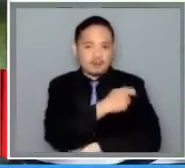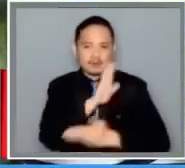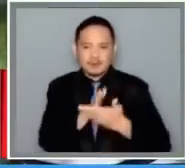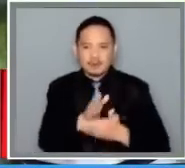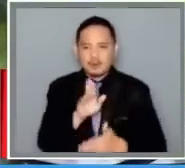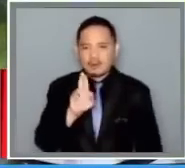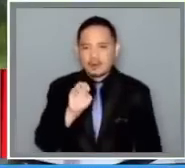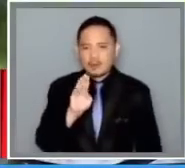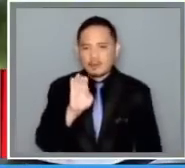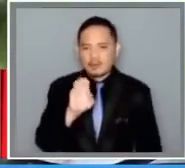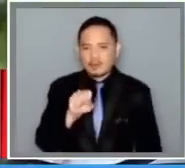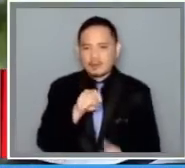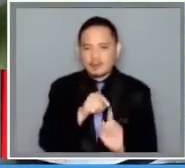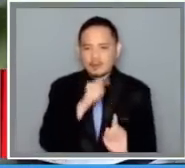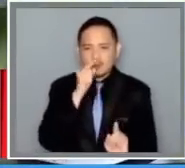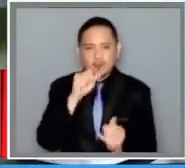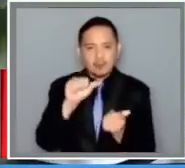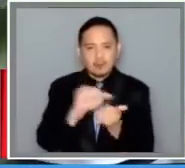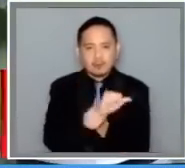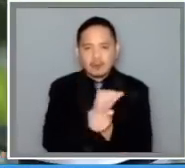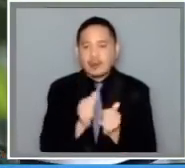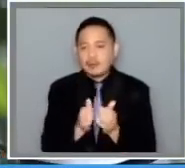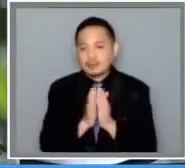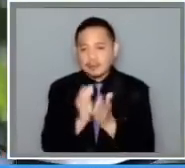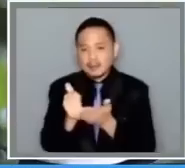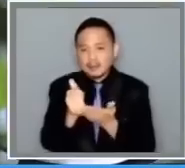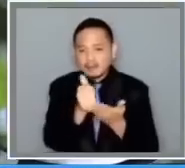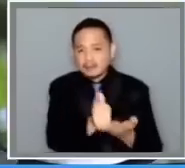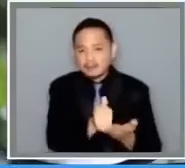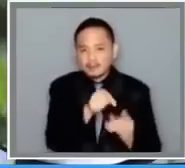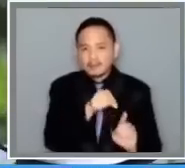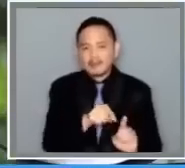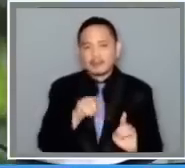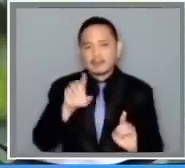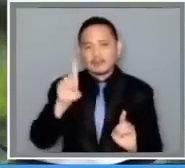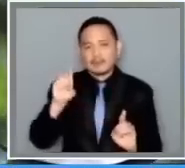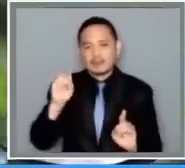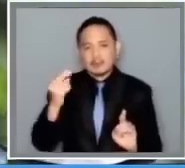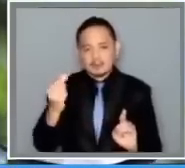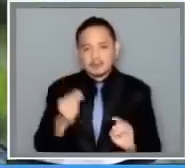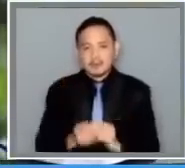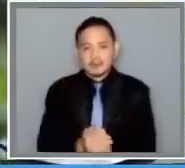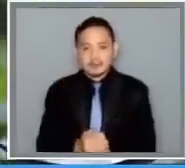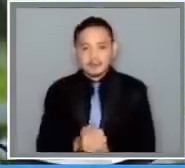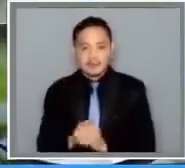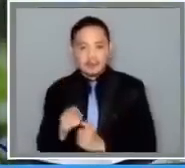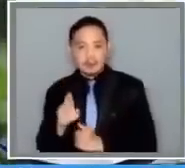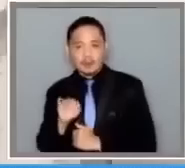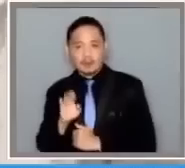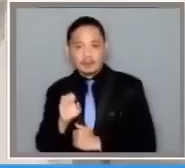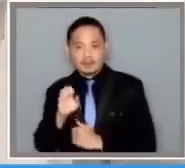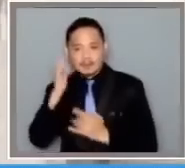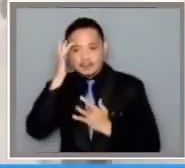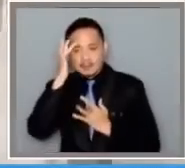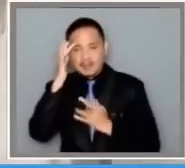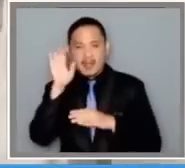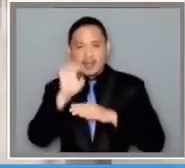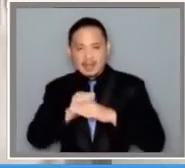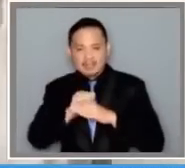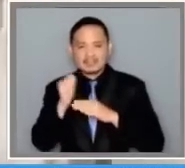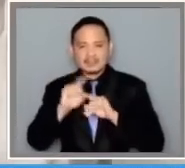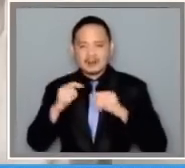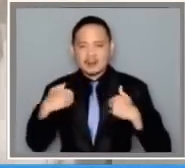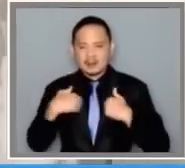Humingi na rin daw sila ng tulong sa Department of Health. Ang rabies po nakukuha sa kagat ng isang hayop gaya ng aso.